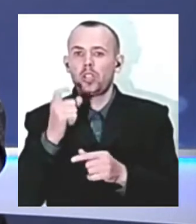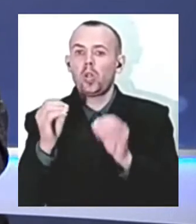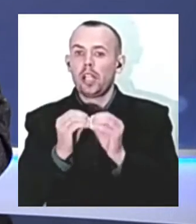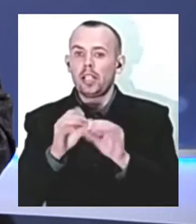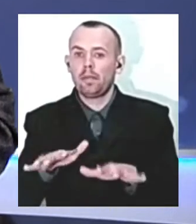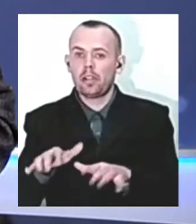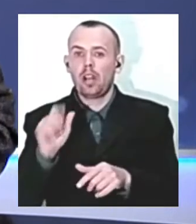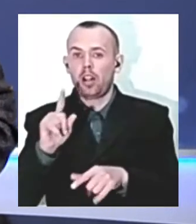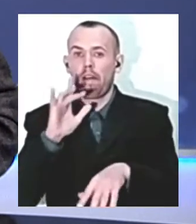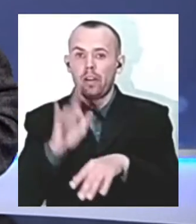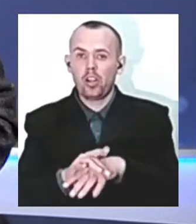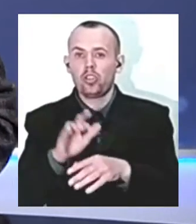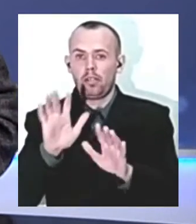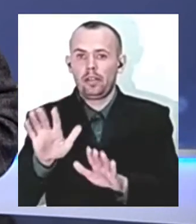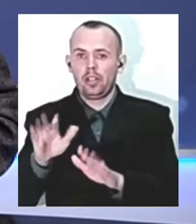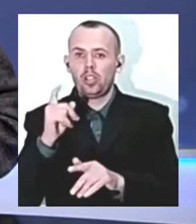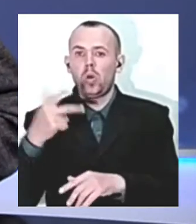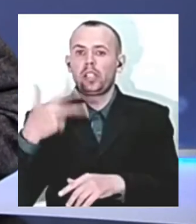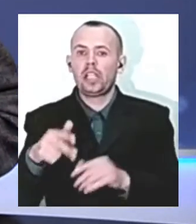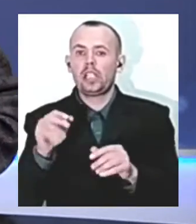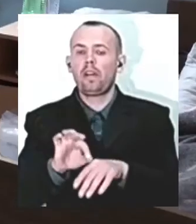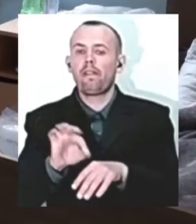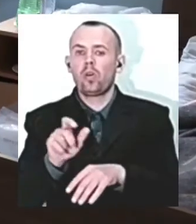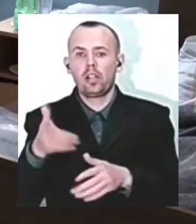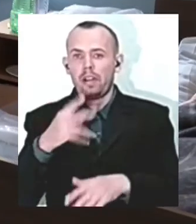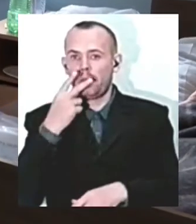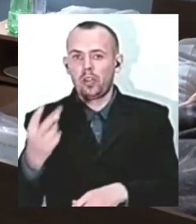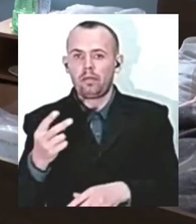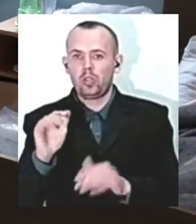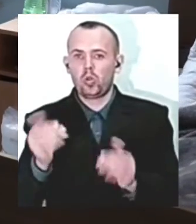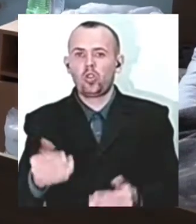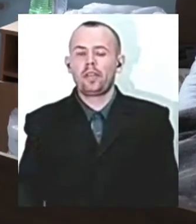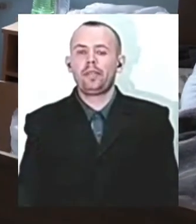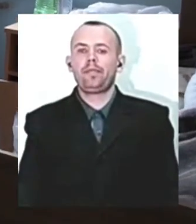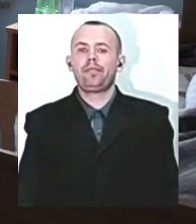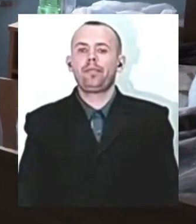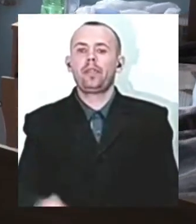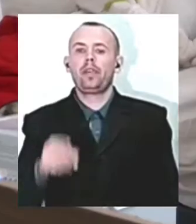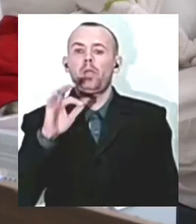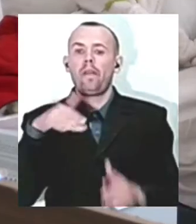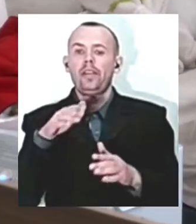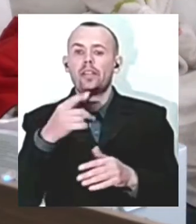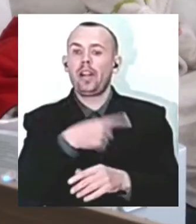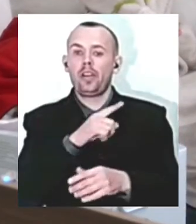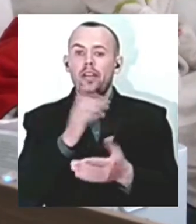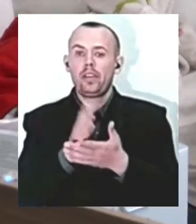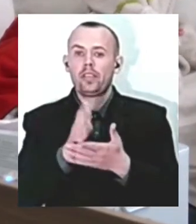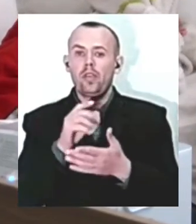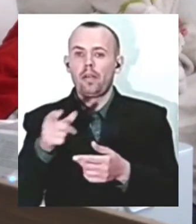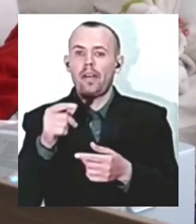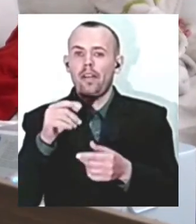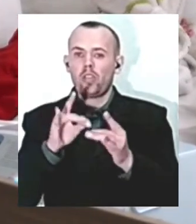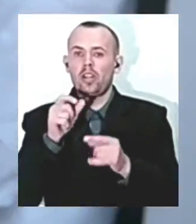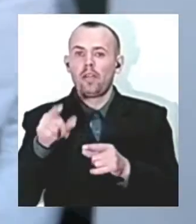фактично перебуває 130 хворих. Давайте подивимося сюжет. У обіді у лікарні з'являється вільне ліжко. На нього одразу